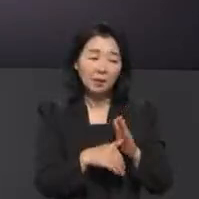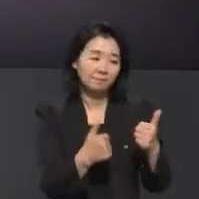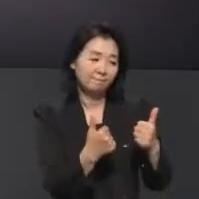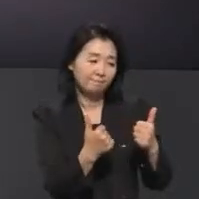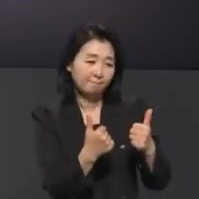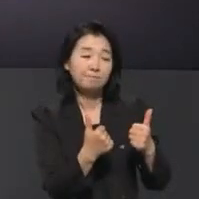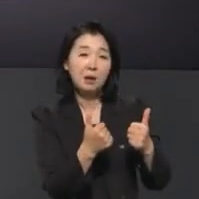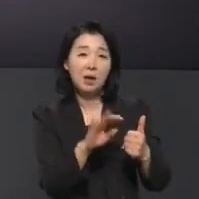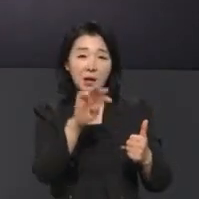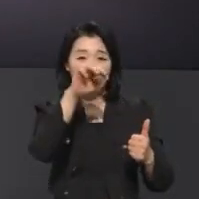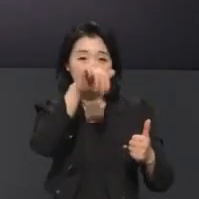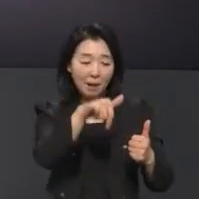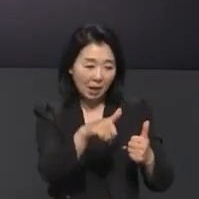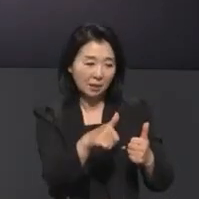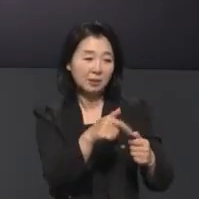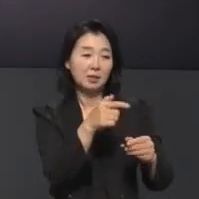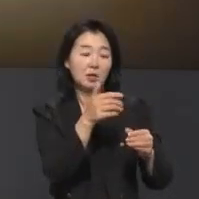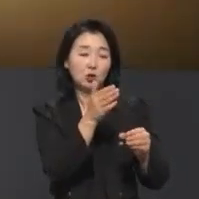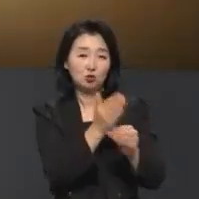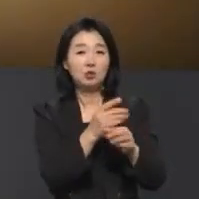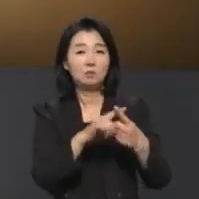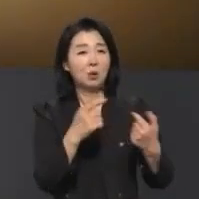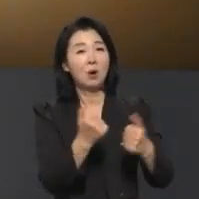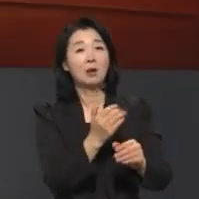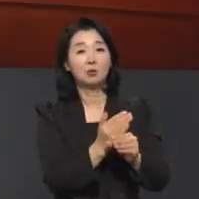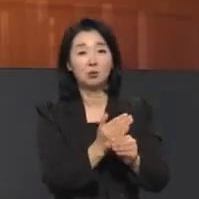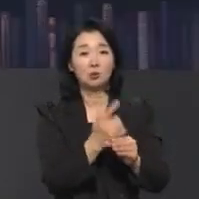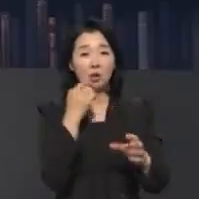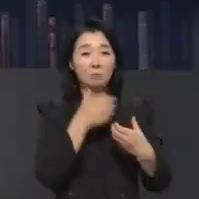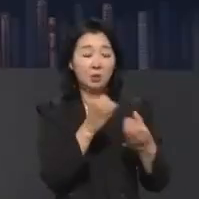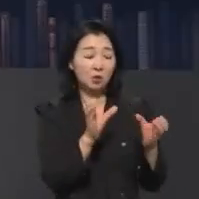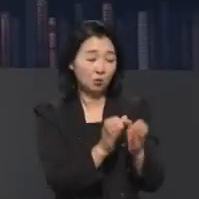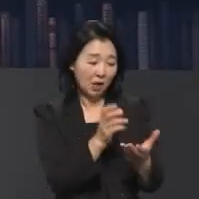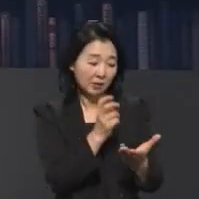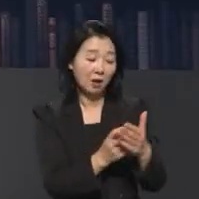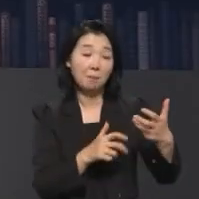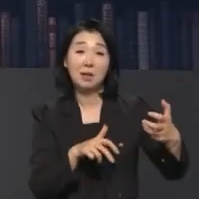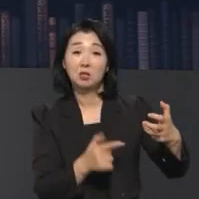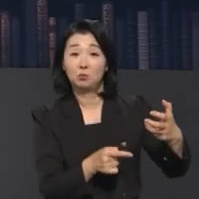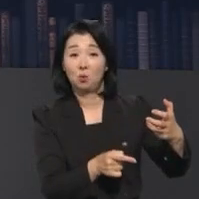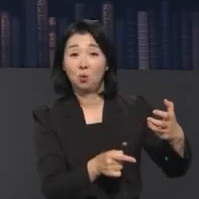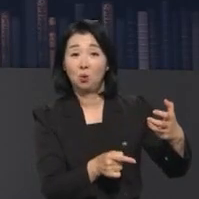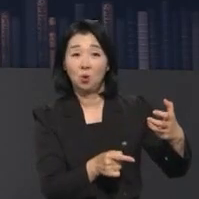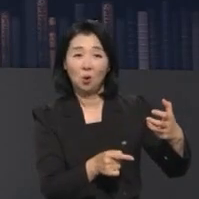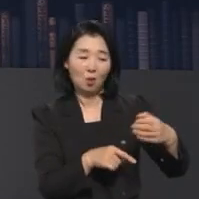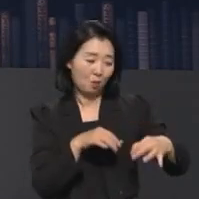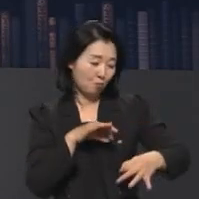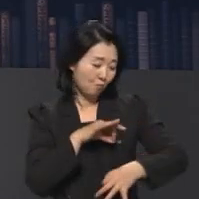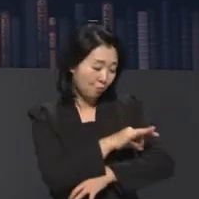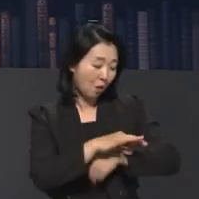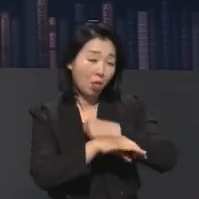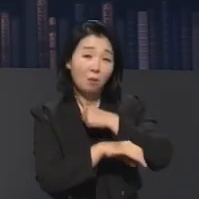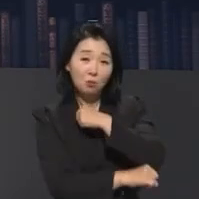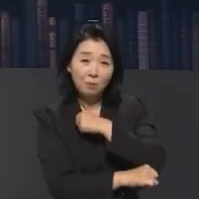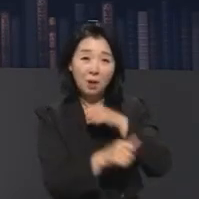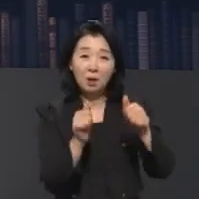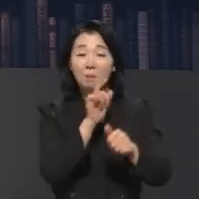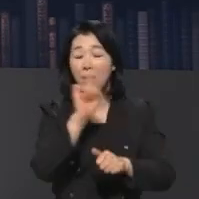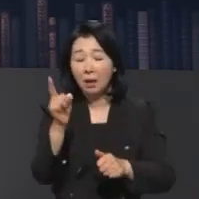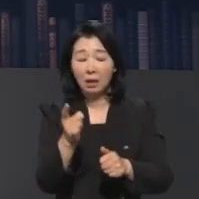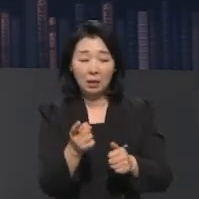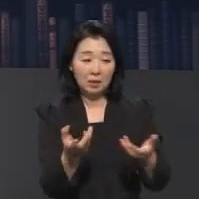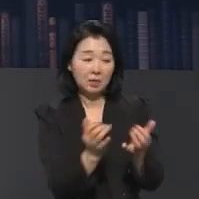당무위를 박홍근 원내대표 주재로 열고 있습니다. 민주당 당헌 80조. 부정부패 관련 혐의로 기소된 당직자의